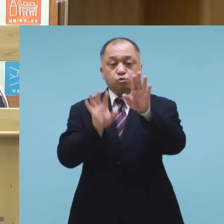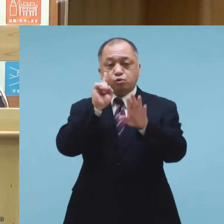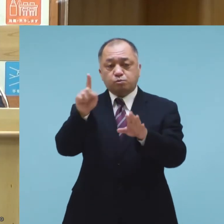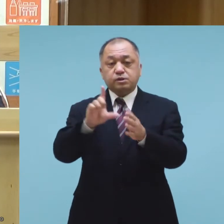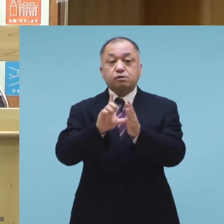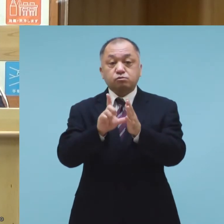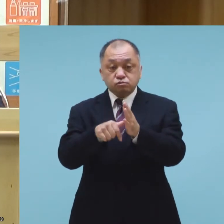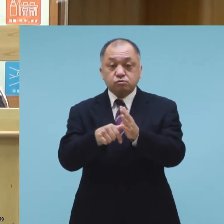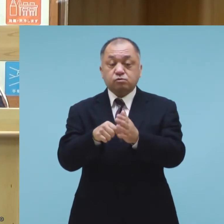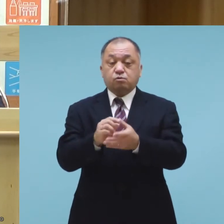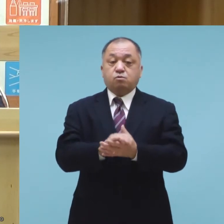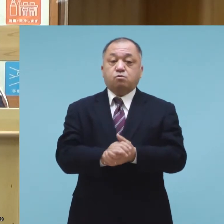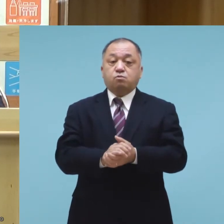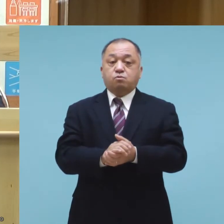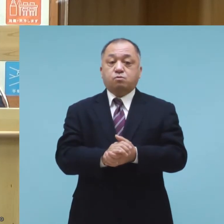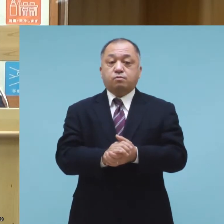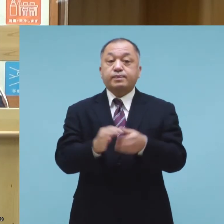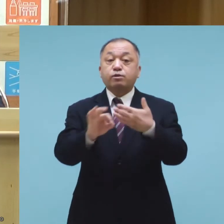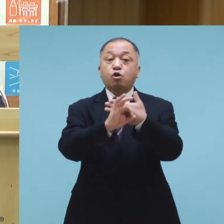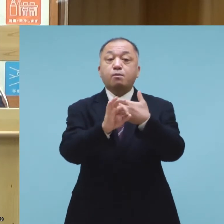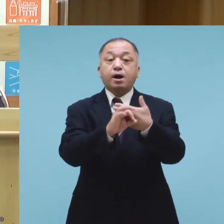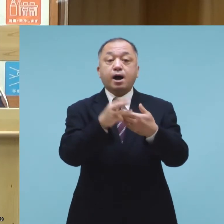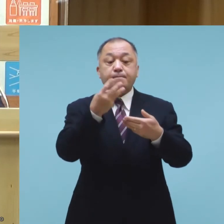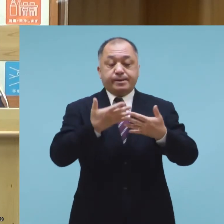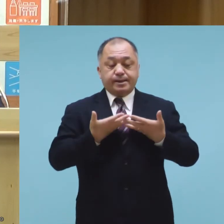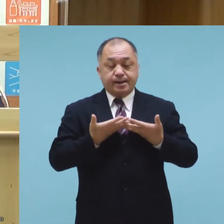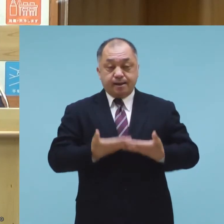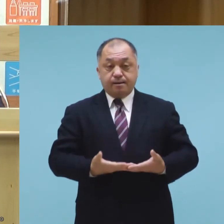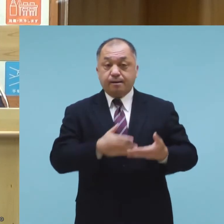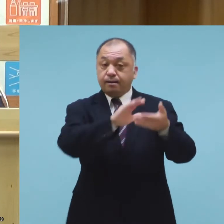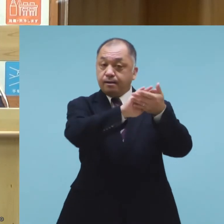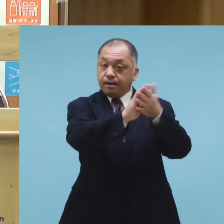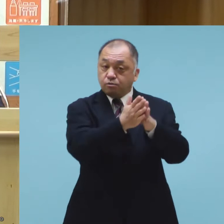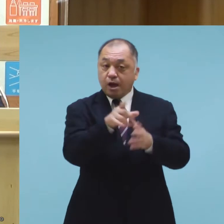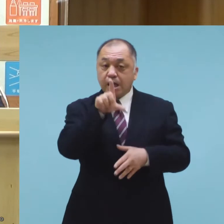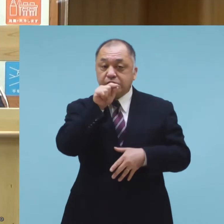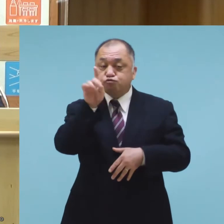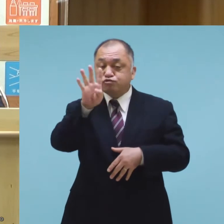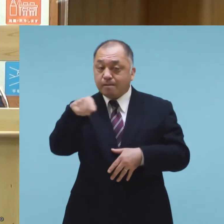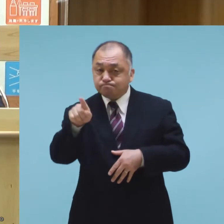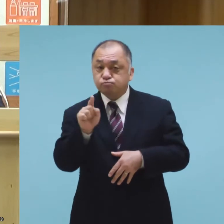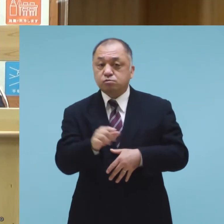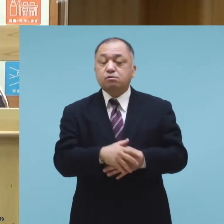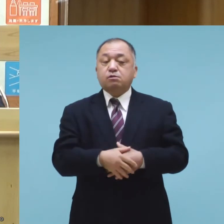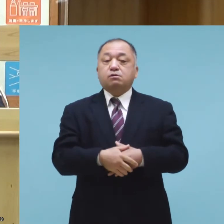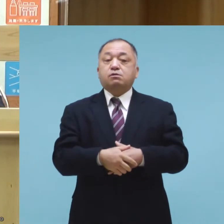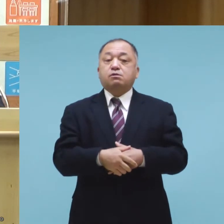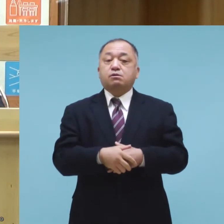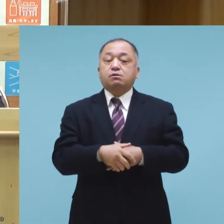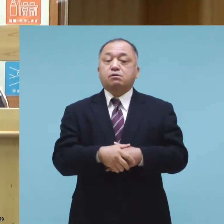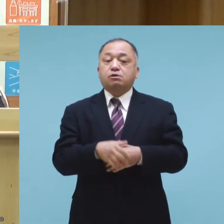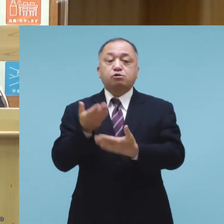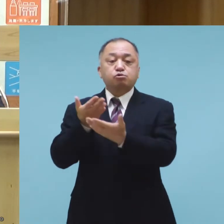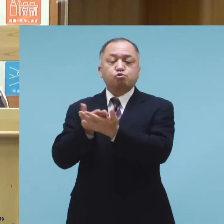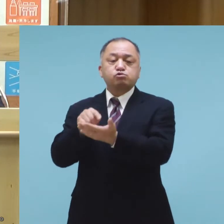ども、県が例えば三重県とか岐阜県とか要請してます、要請をしてるけども、状況の